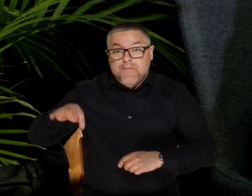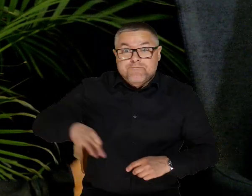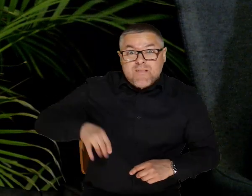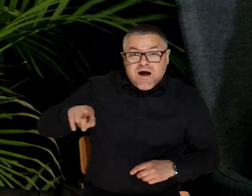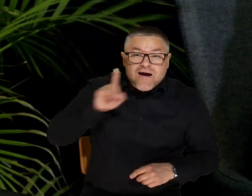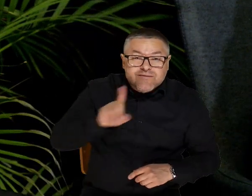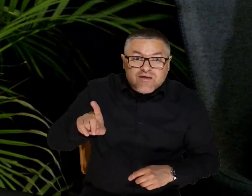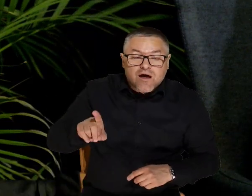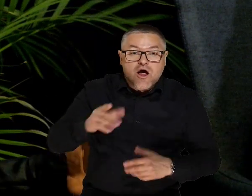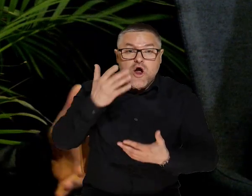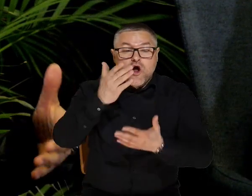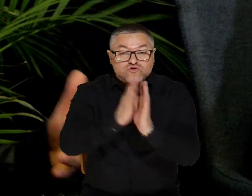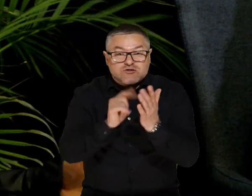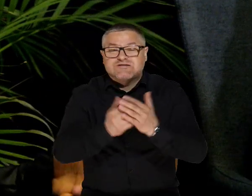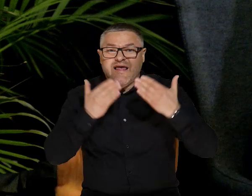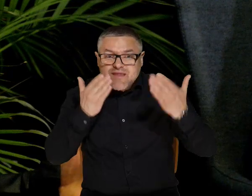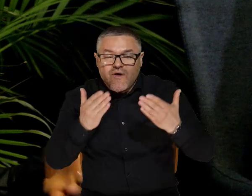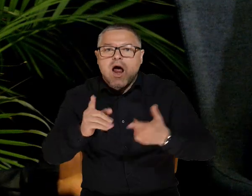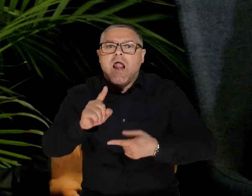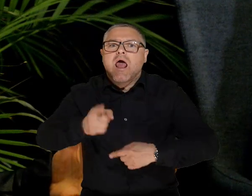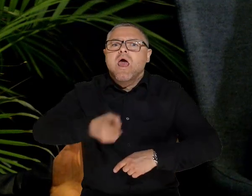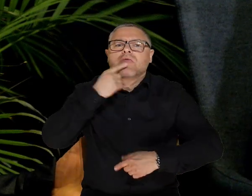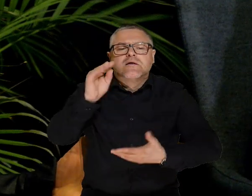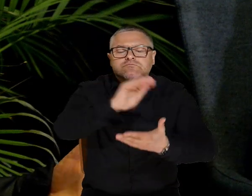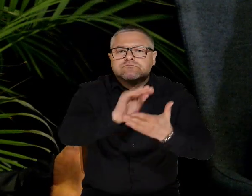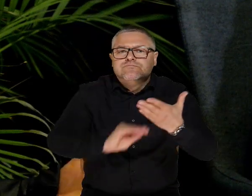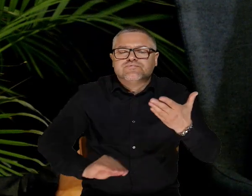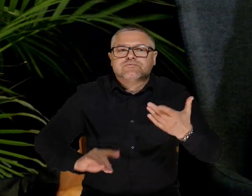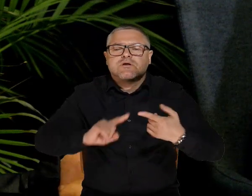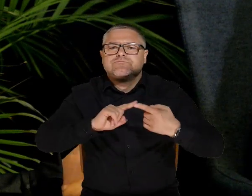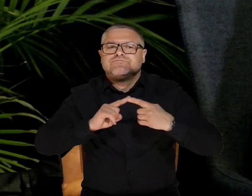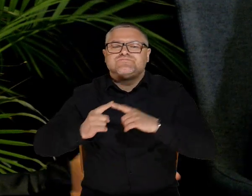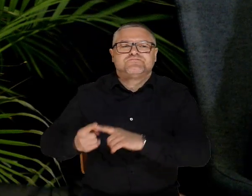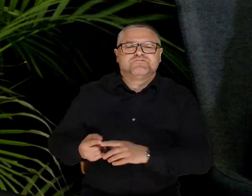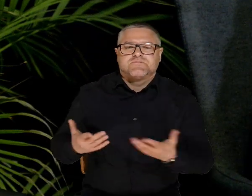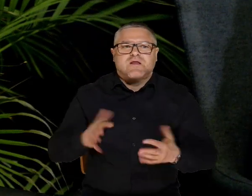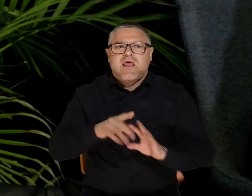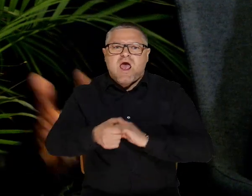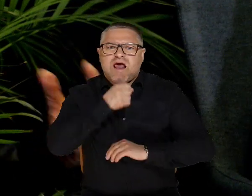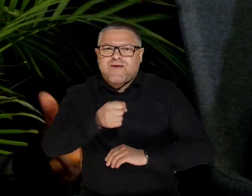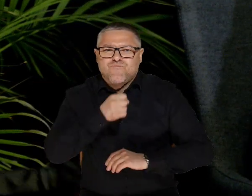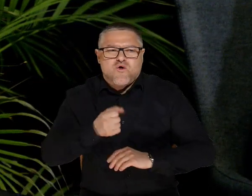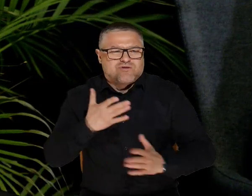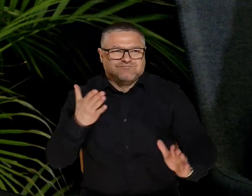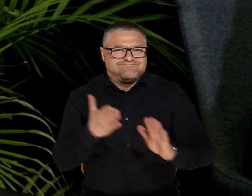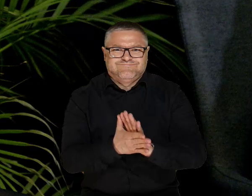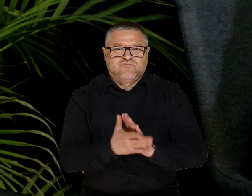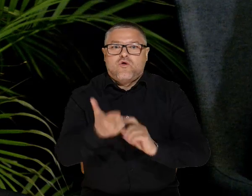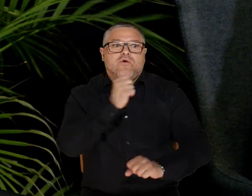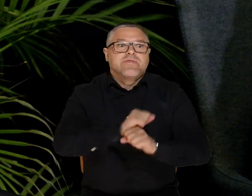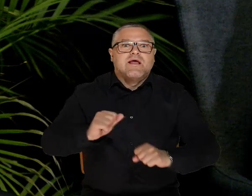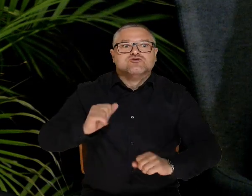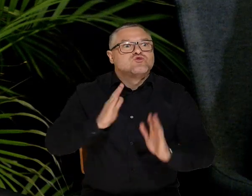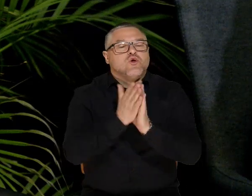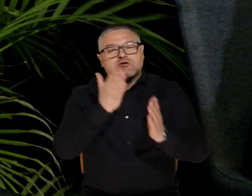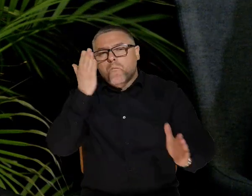książką naukową, ale jednak napisana w takim języku eseistyczno, wręcz reportażowym. To nie jest taka stricte książka